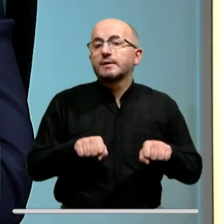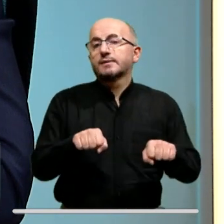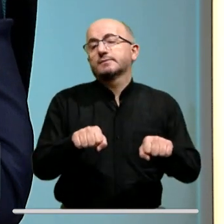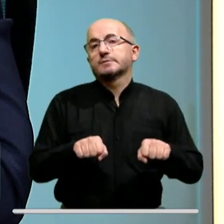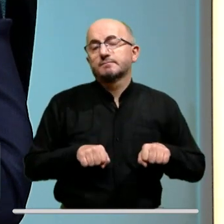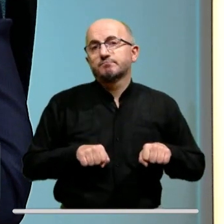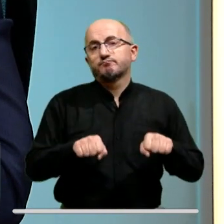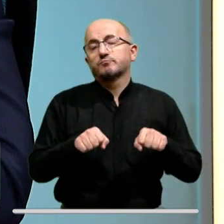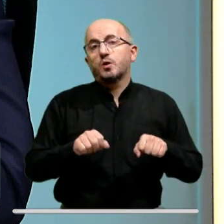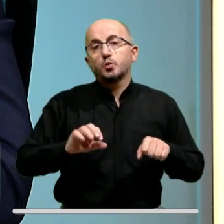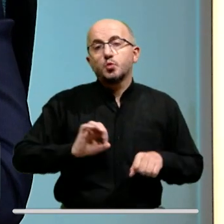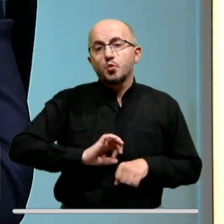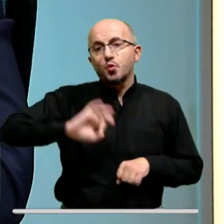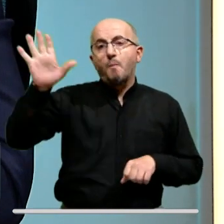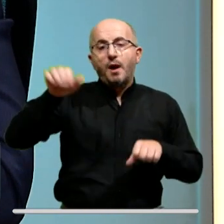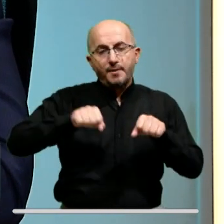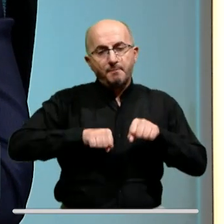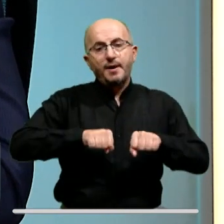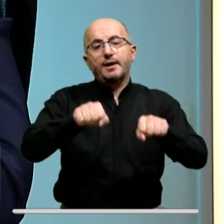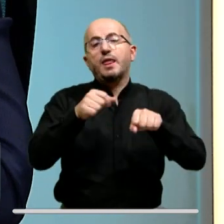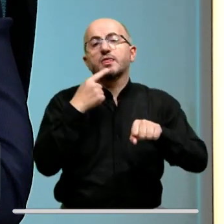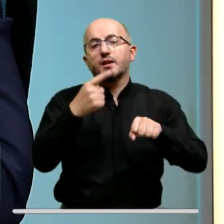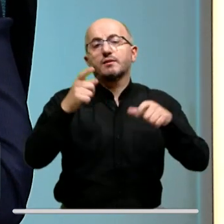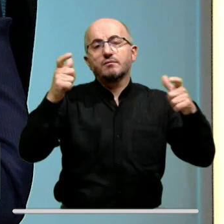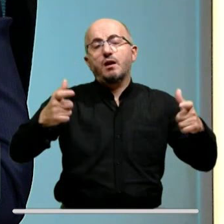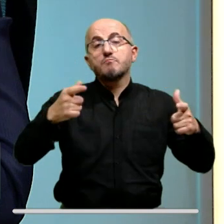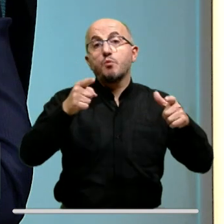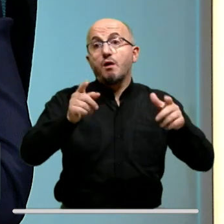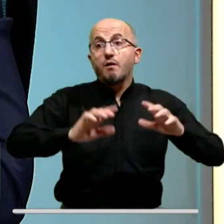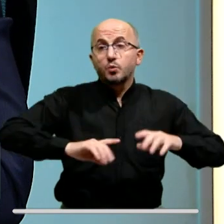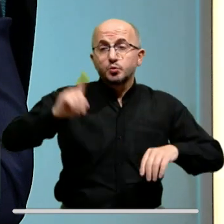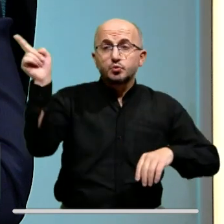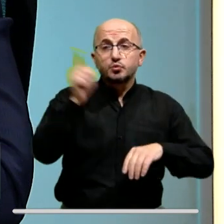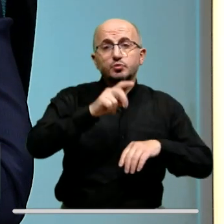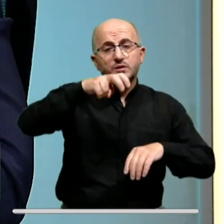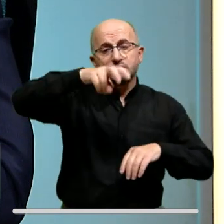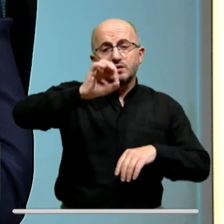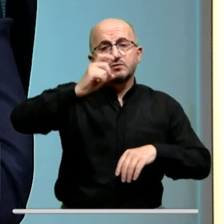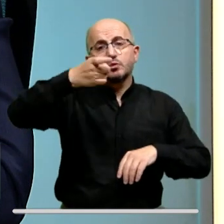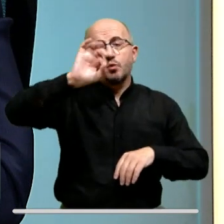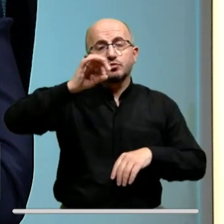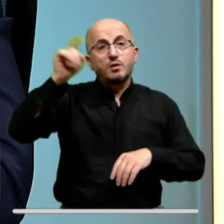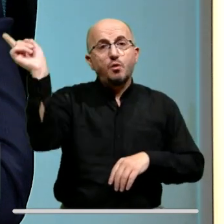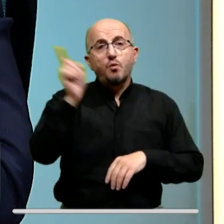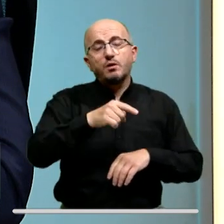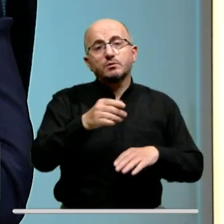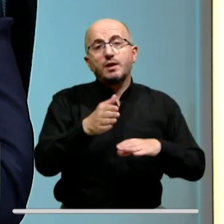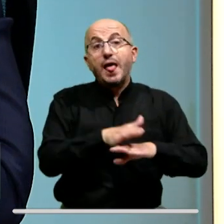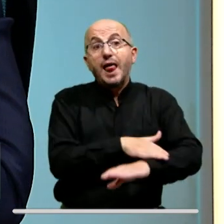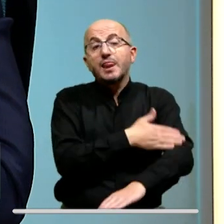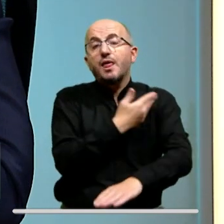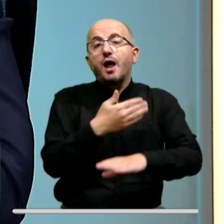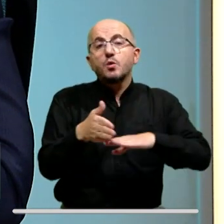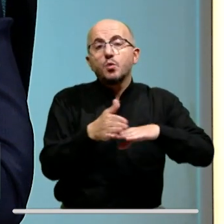hani daha süpermarket dedikleri yerler, burada daha çok %80-90 oranında